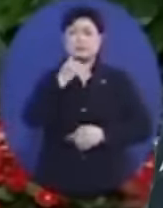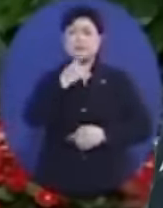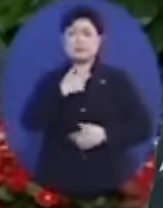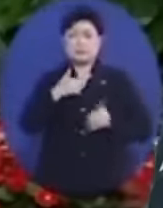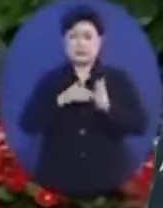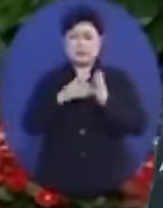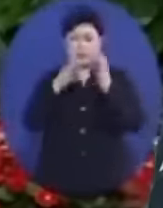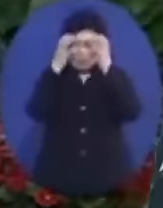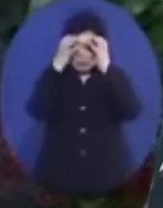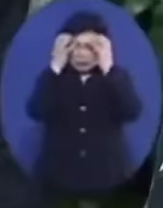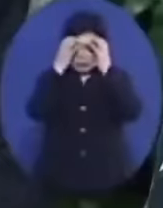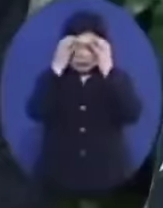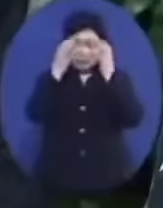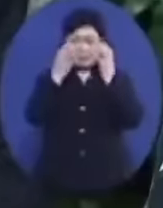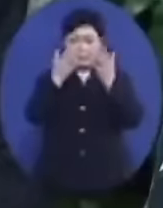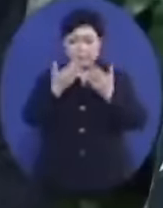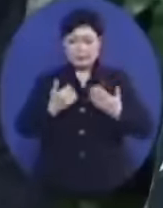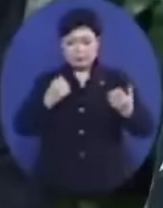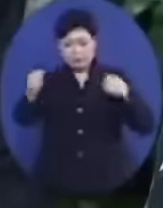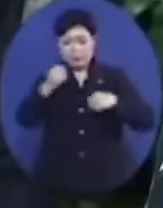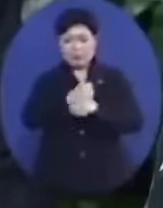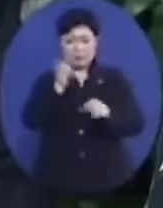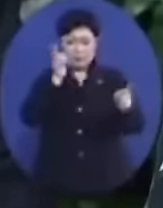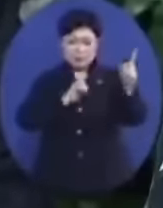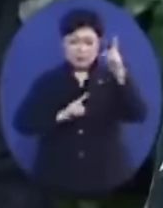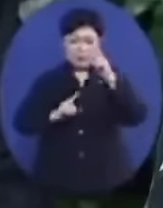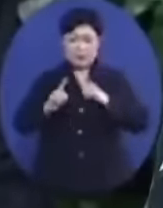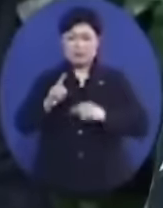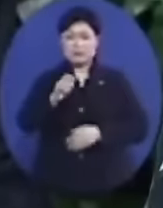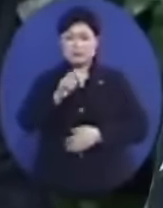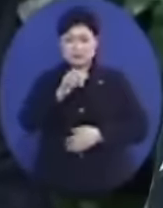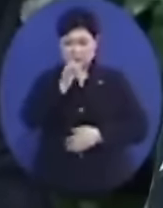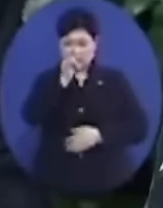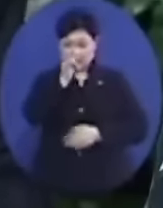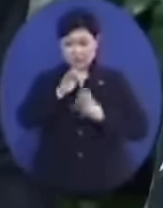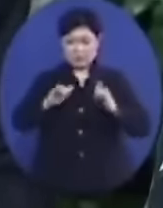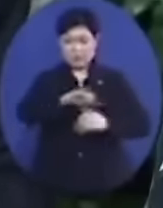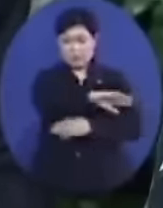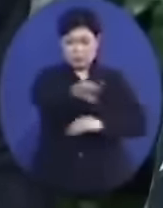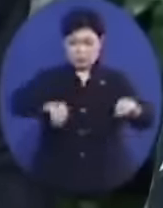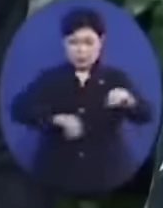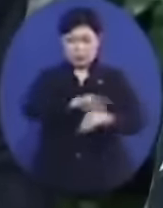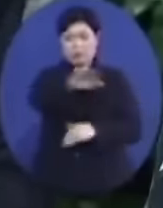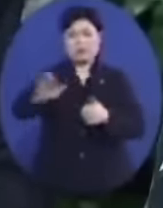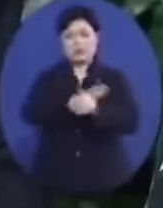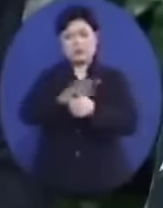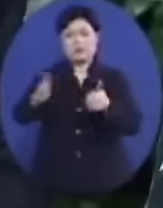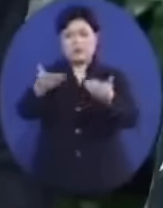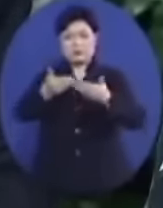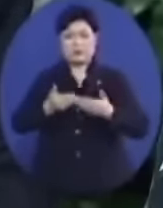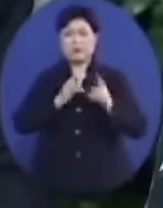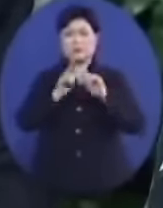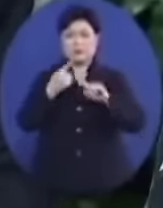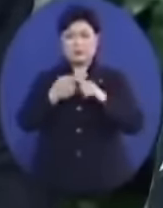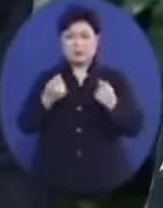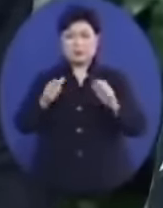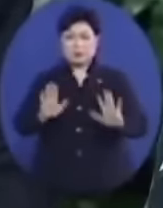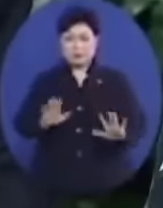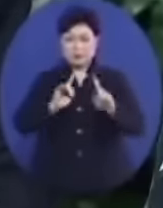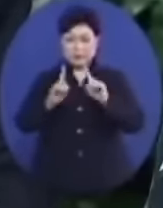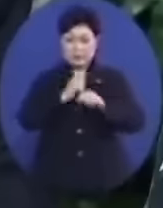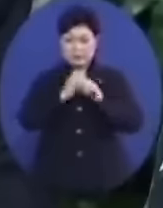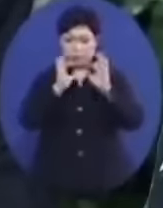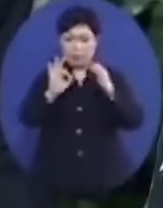고난 당함 불구하고 상받은 자가 우리를 치료해 준다는 것입니다 오늘 말씀을